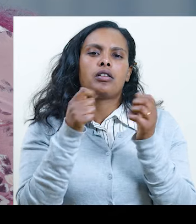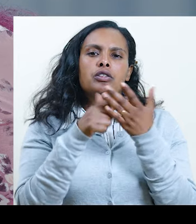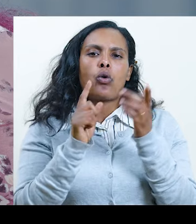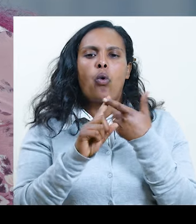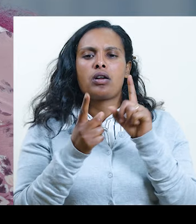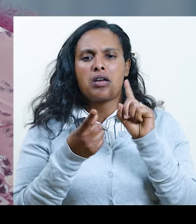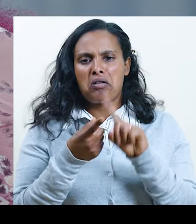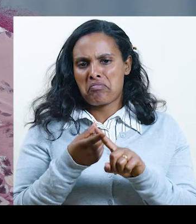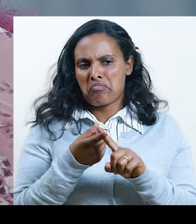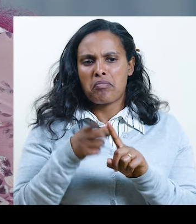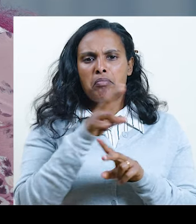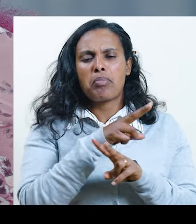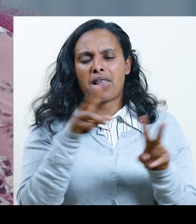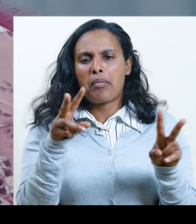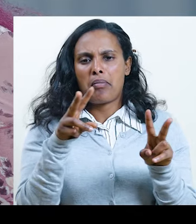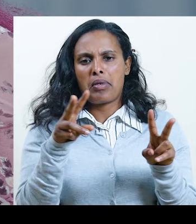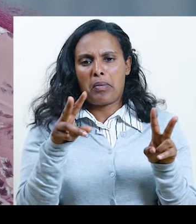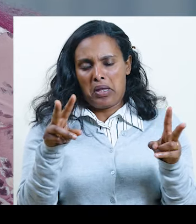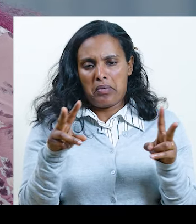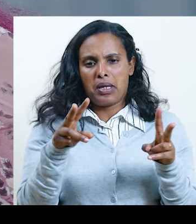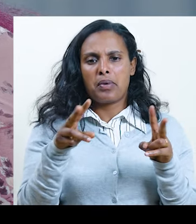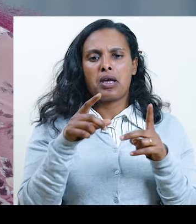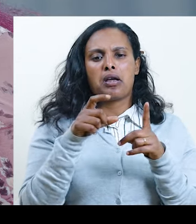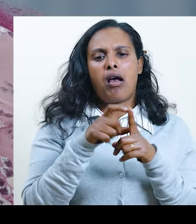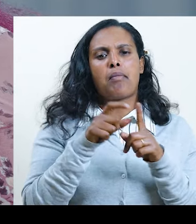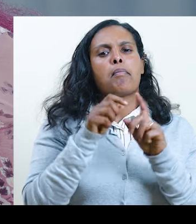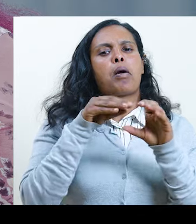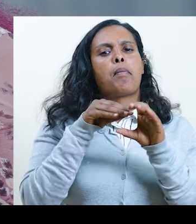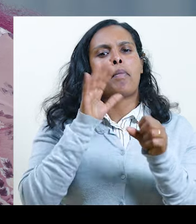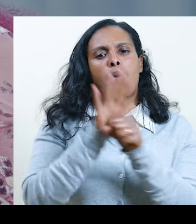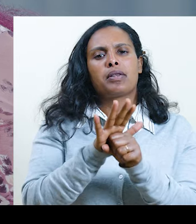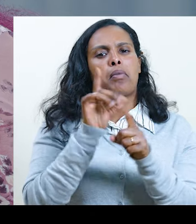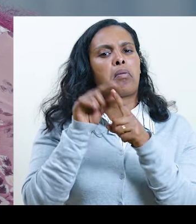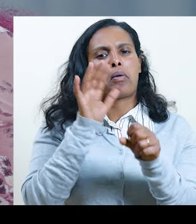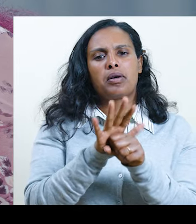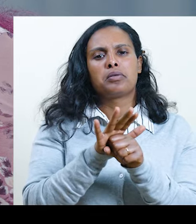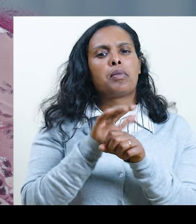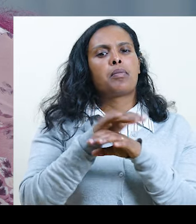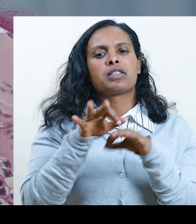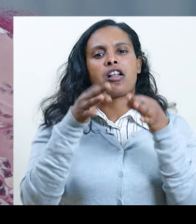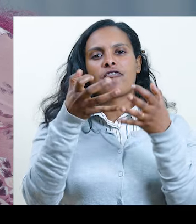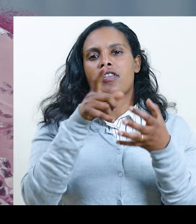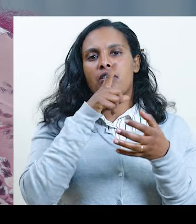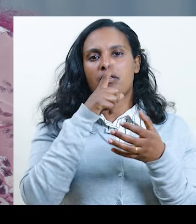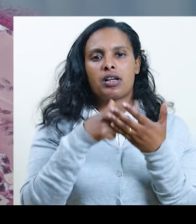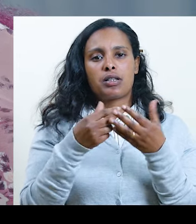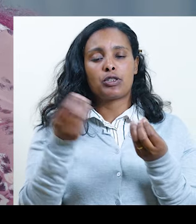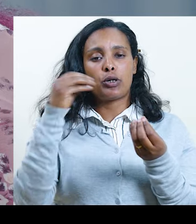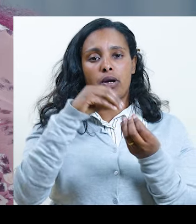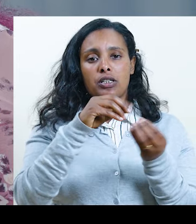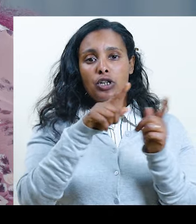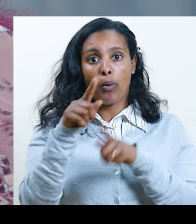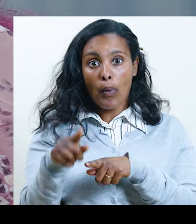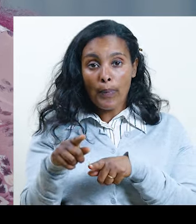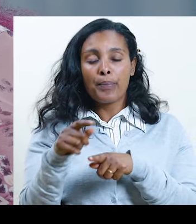ይቻላል። እንደዚህ ጓደኛዎች እየሄድን ታሪካዊ የሆነ ነገር ቃል ብንገባ መልእክት ማስተላለፍ ፈልጋለሁኝ።